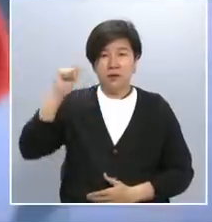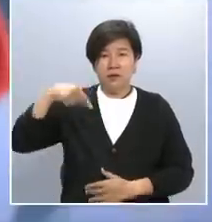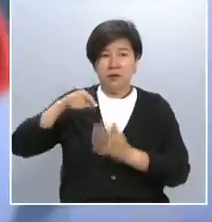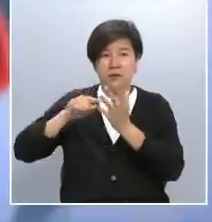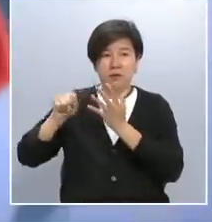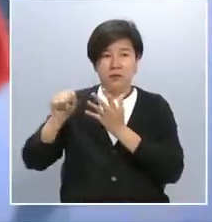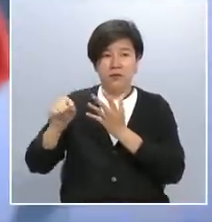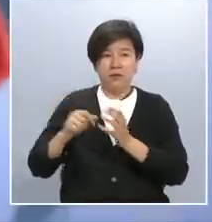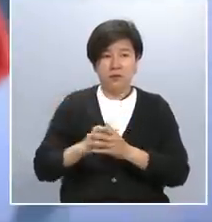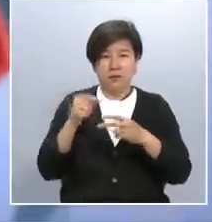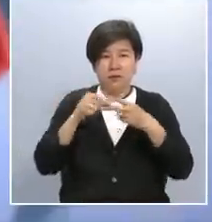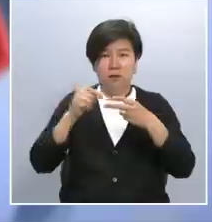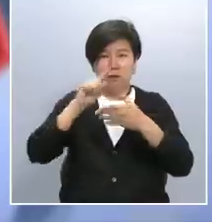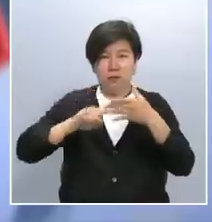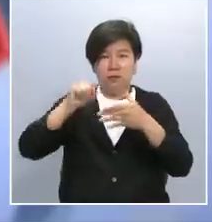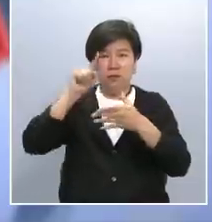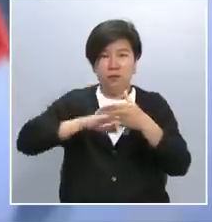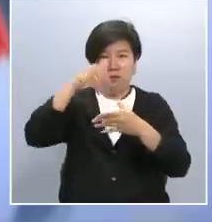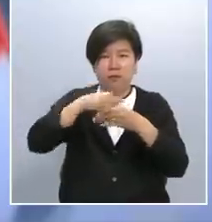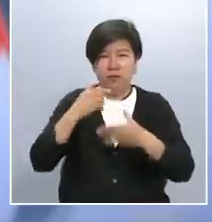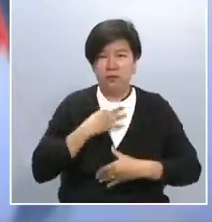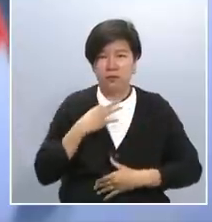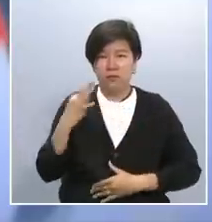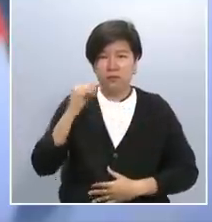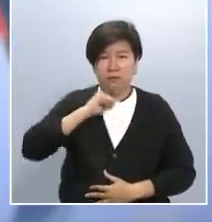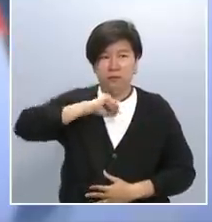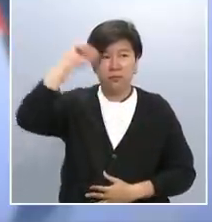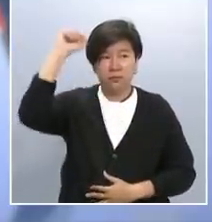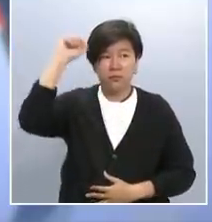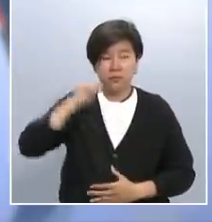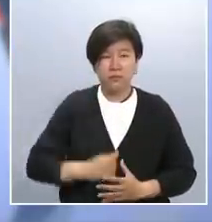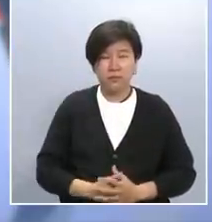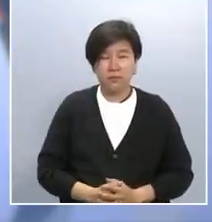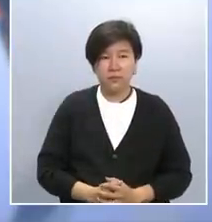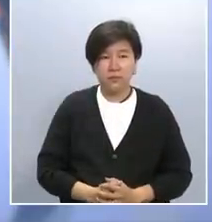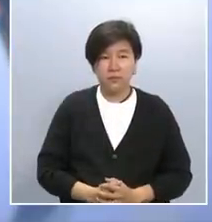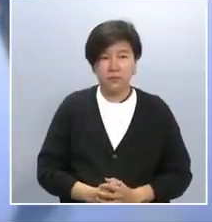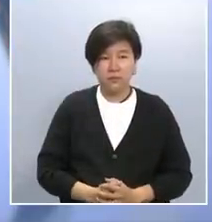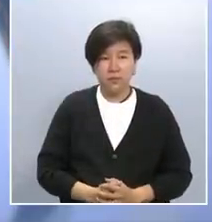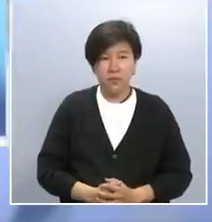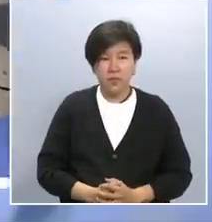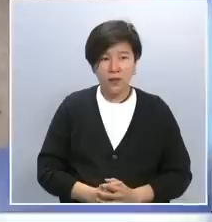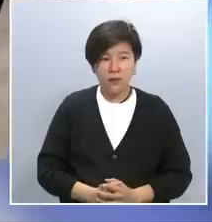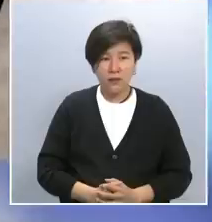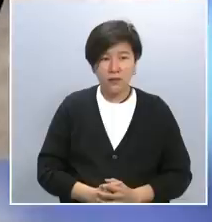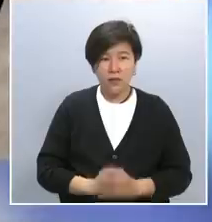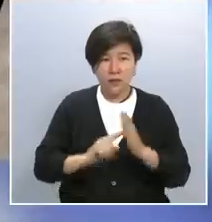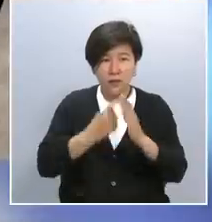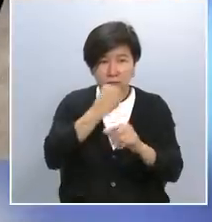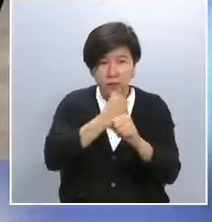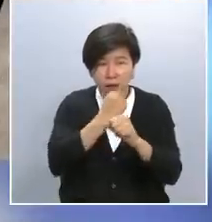ได้รับคะแนนมานะครับแล้วก็ชนะในเขตของคุณไอซ์เองล่าสุดก็เริ่มเลยนะฮะในการทำงานคุณผู้ชมครับ